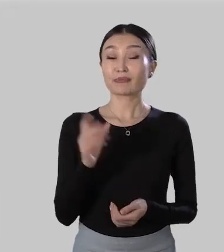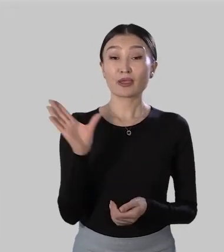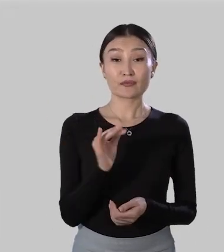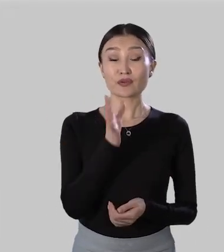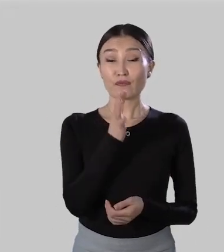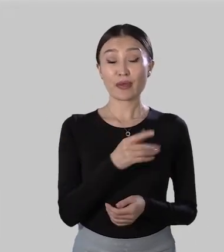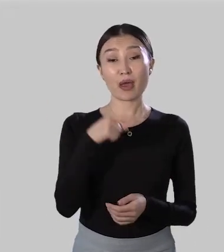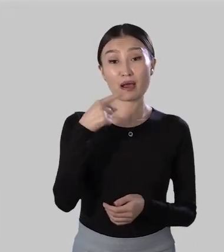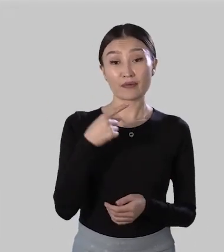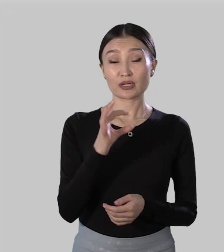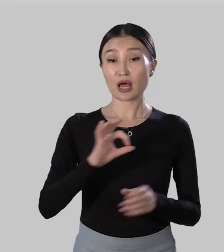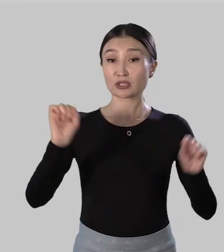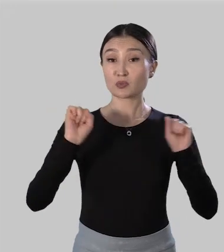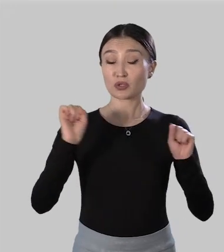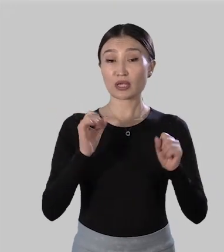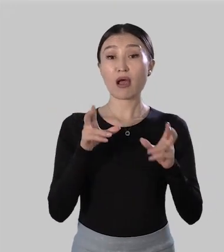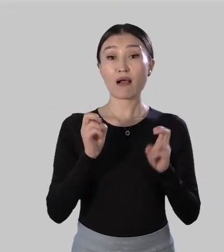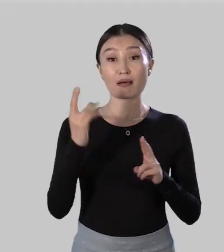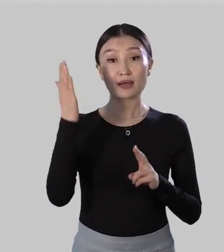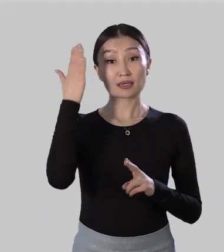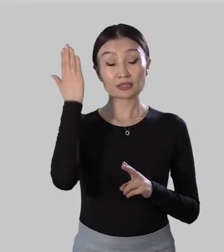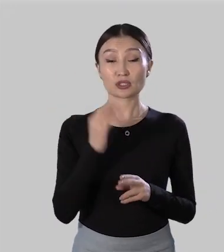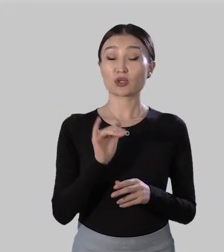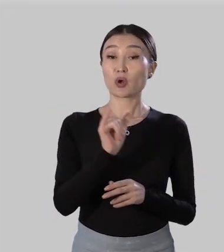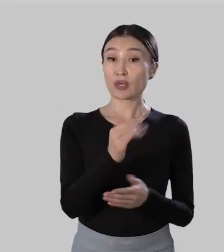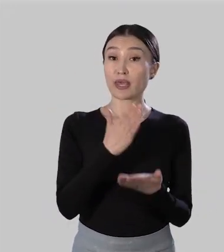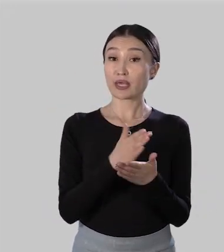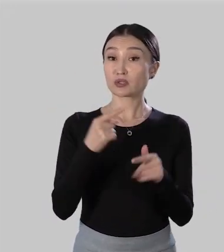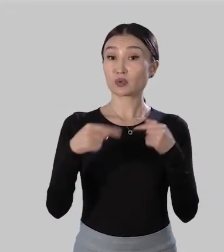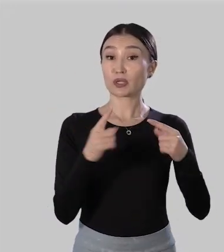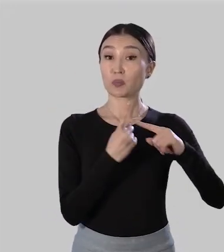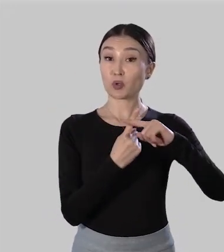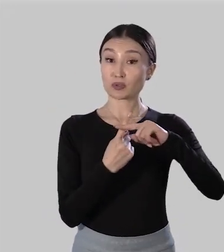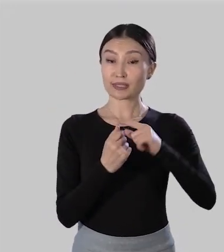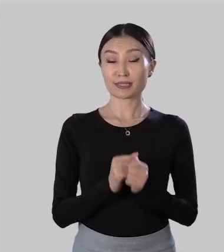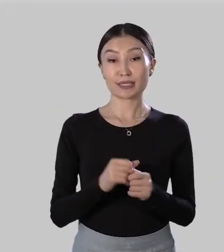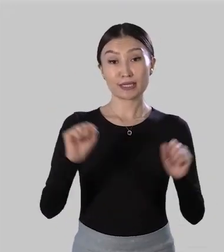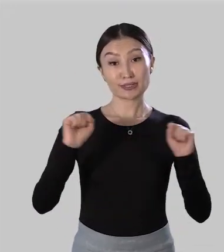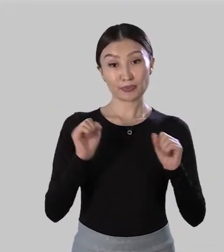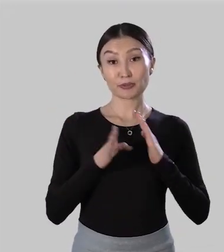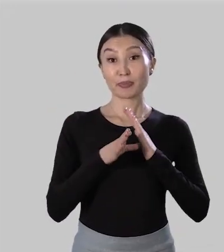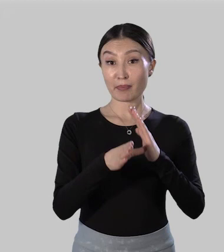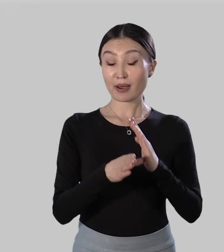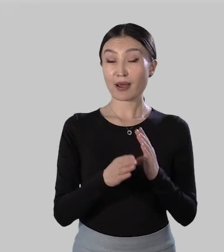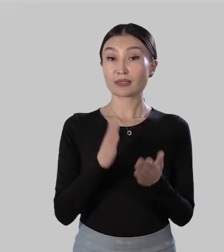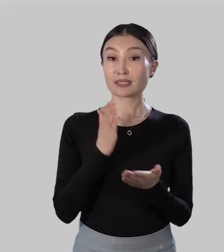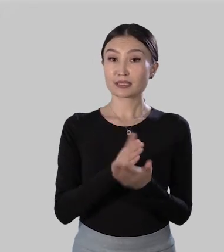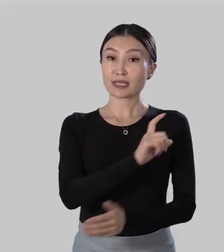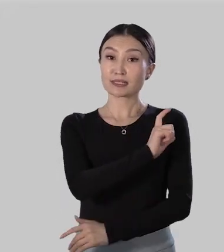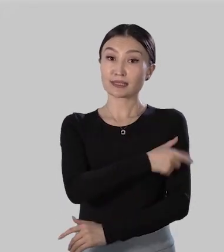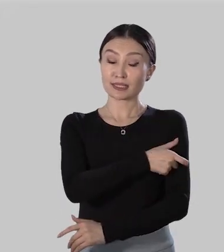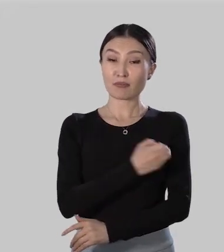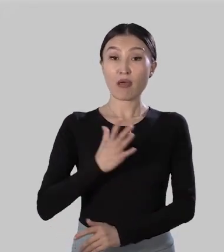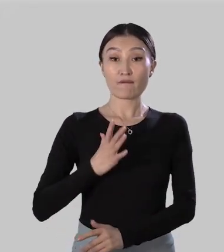считаешь? Я все время говорила о спорте как о развлечении, но есть у него и другие плюсы. Спорт помогает стать